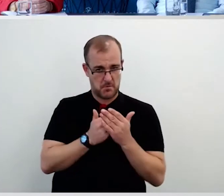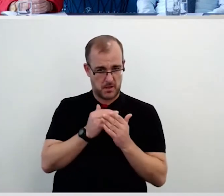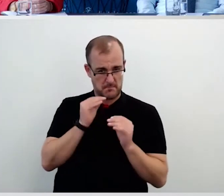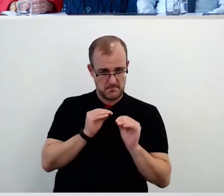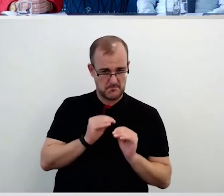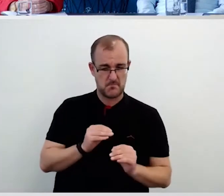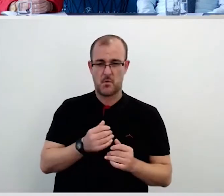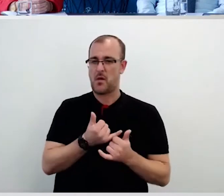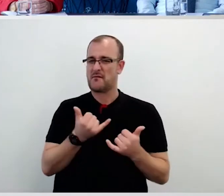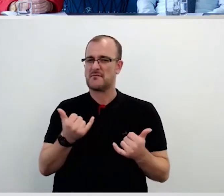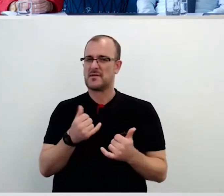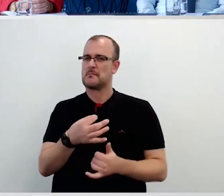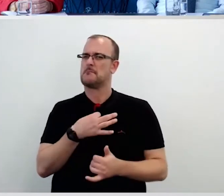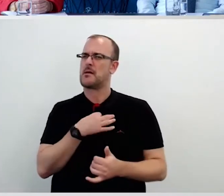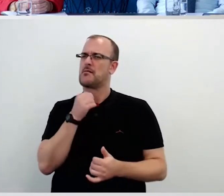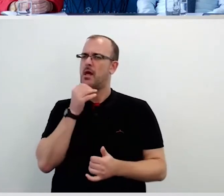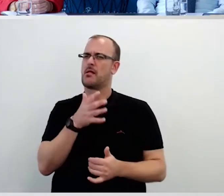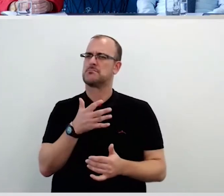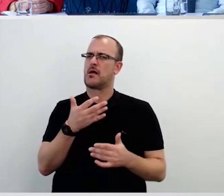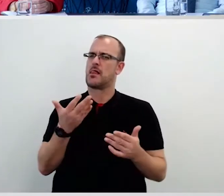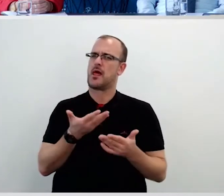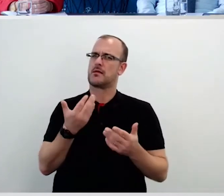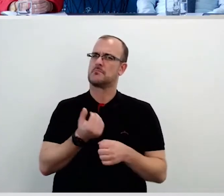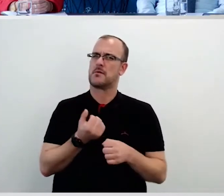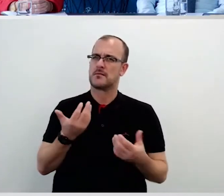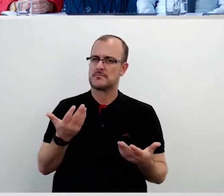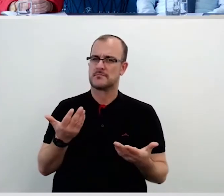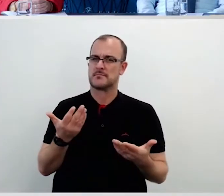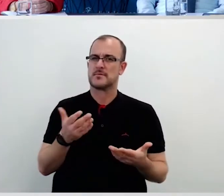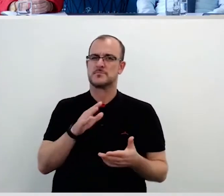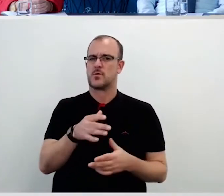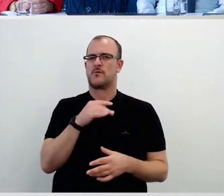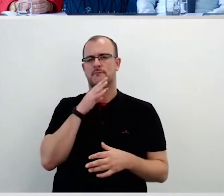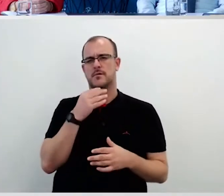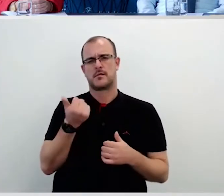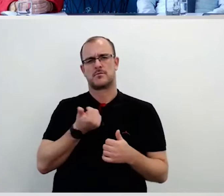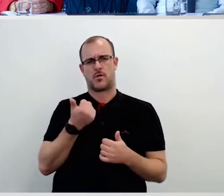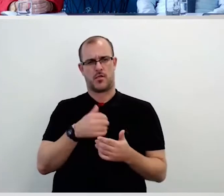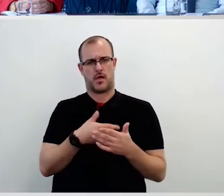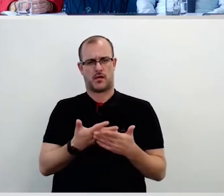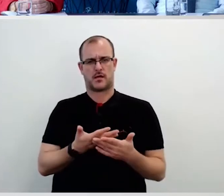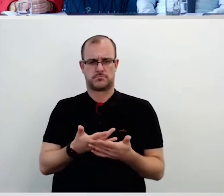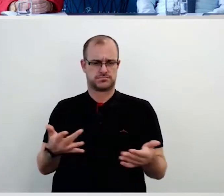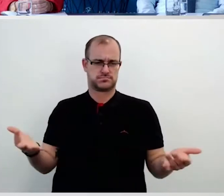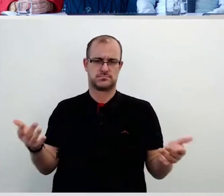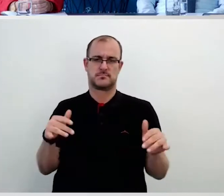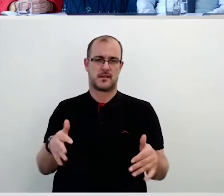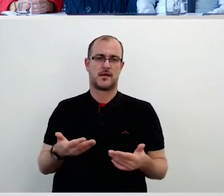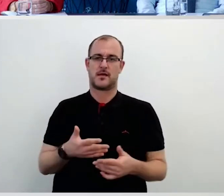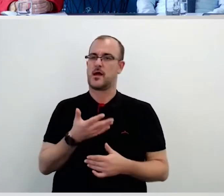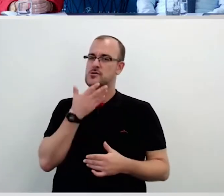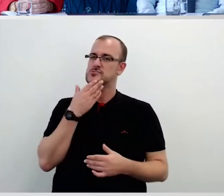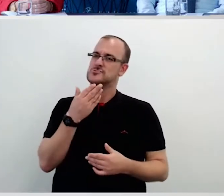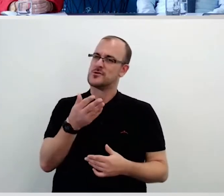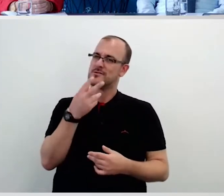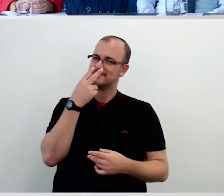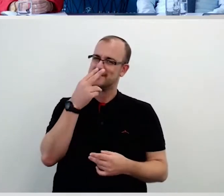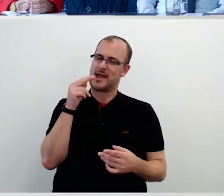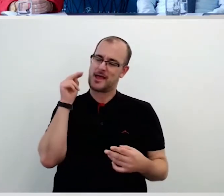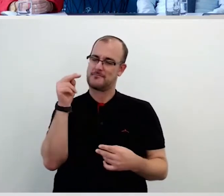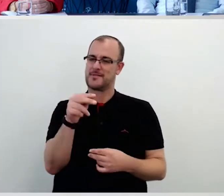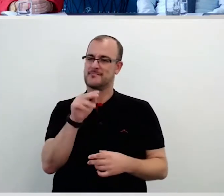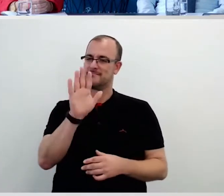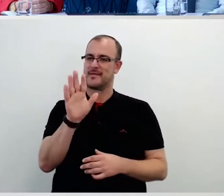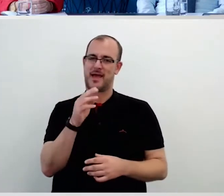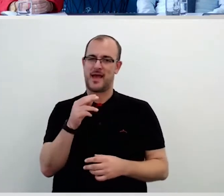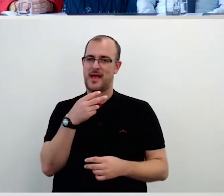oder wie erleichtert mir das meinen Alltag? Also da gibt es echt schon total viele tolle Angebote. Schön auch die Einblicke hier aus Hessen zu haben. Sie haben